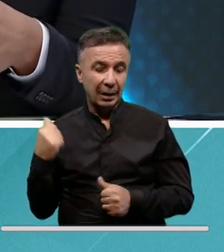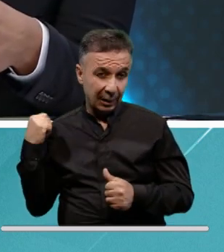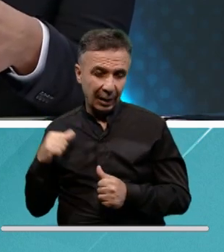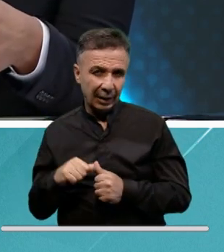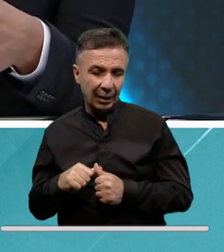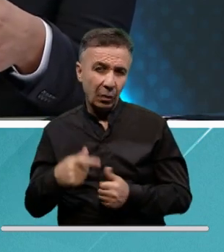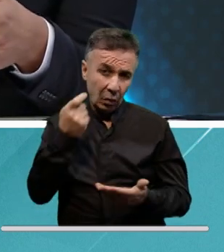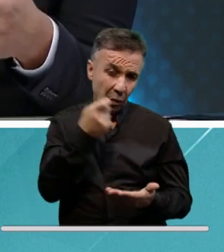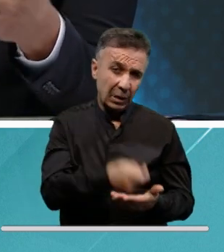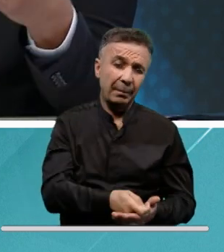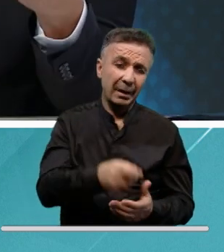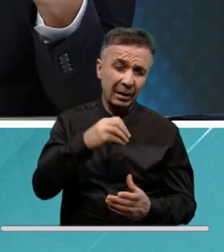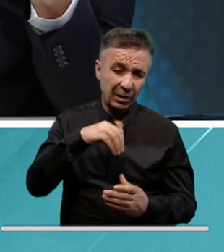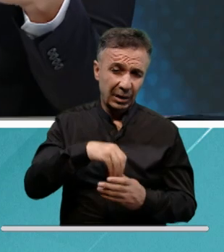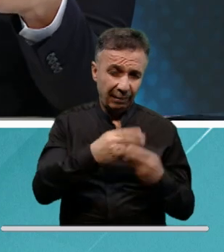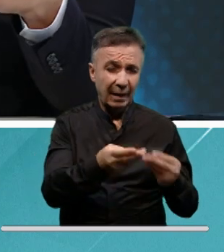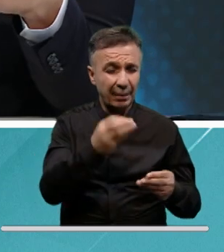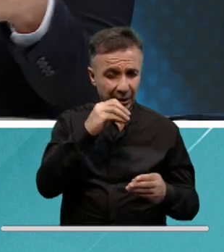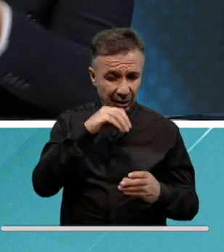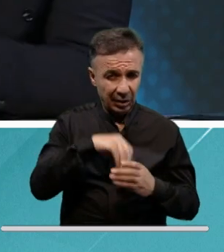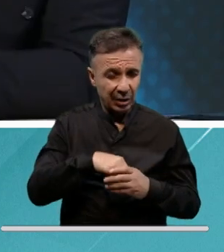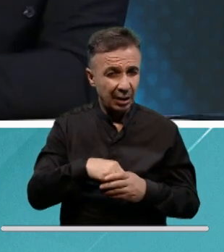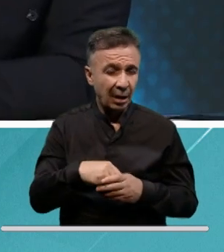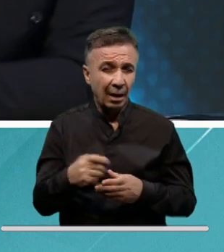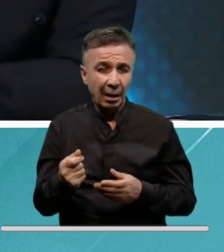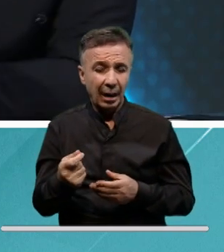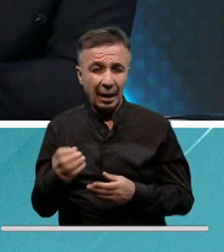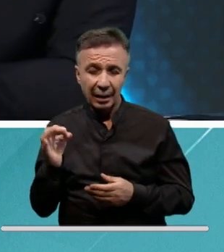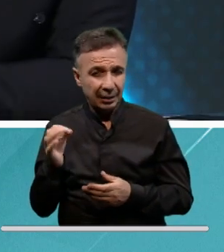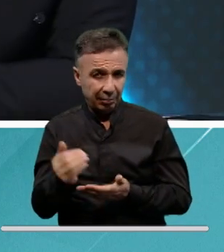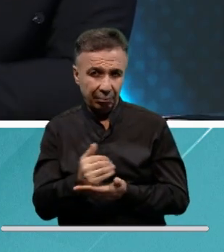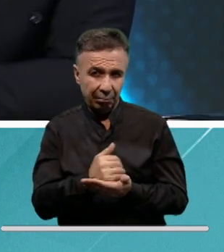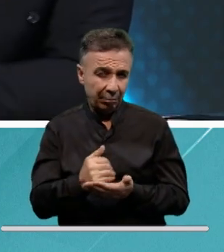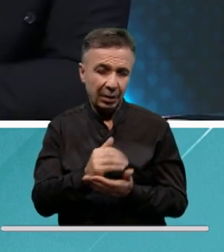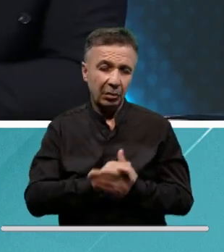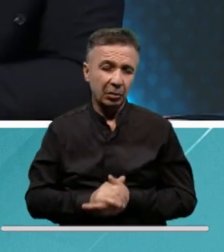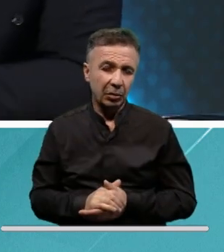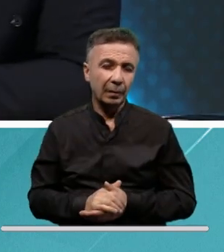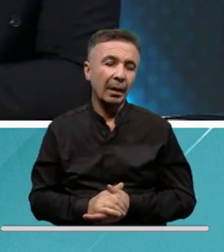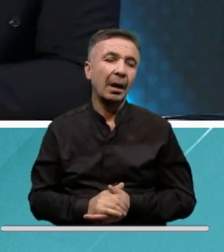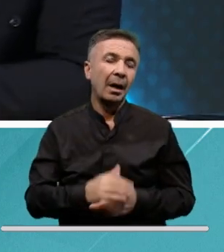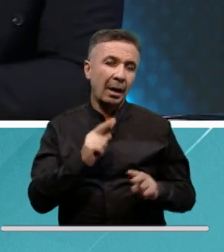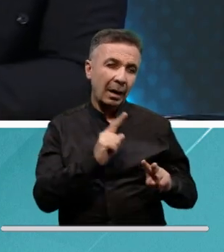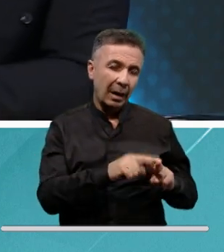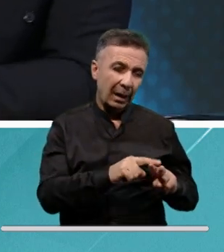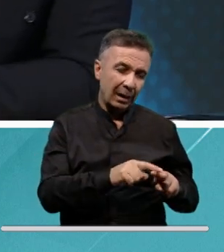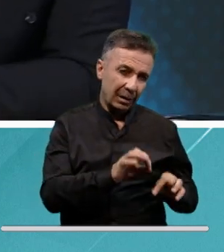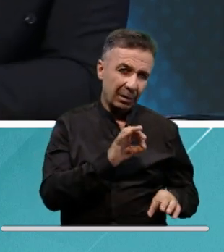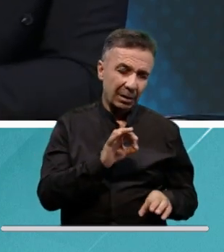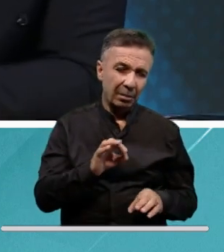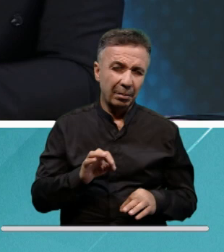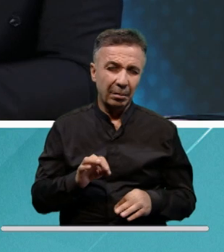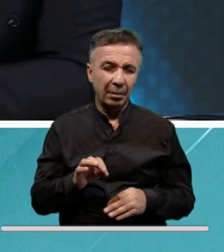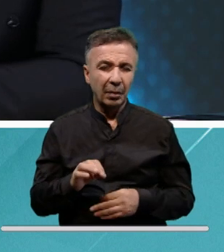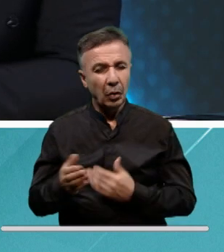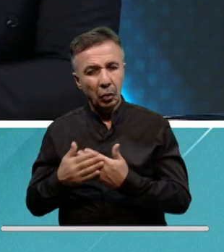biriktiriyoruz diyor Hani zamanında bize takıldı ben biliyorum ki Ahmet Efendi ile Ayşe Hanım bize taktılar Biz de götürüp onların çocuklarına